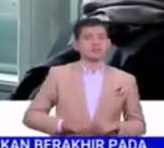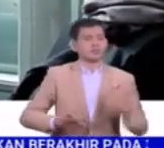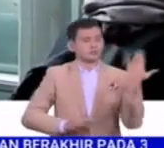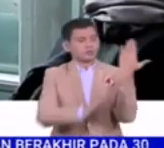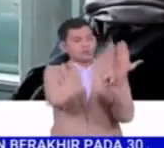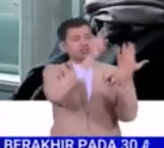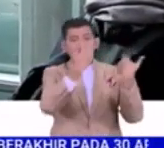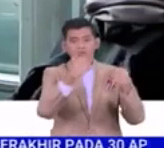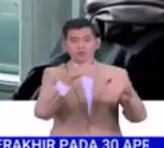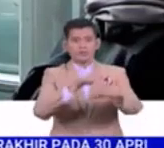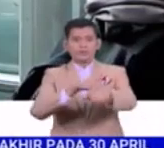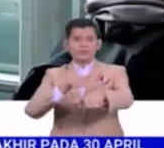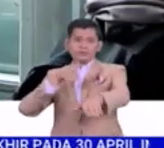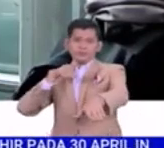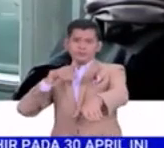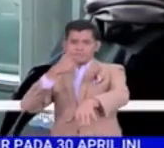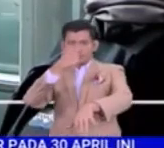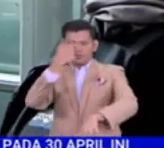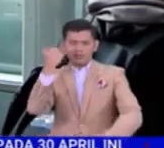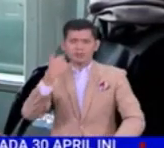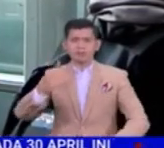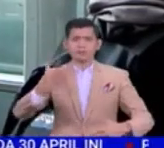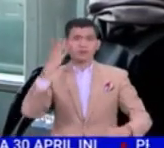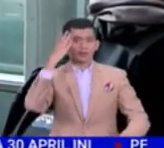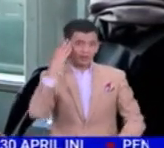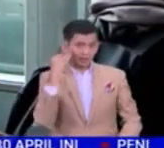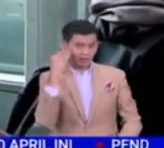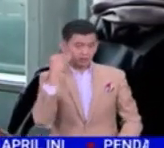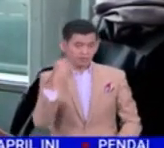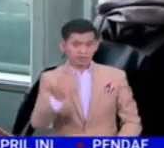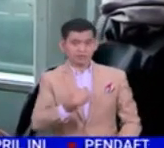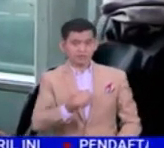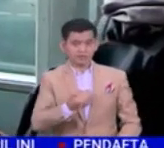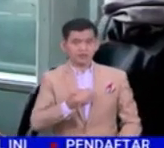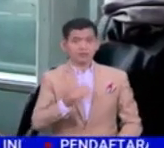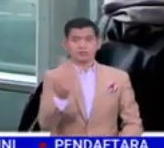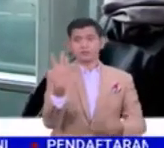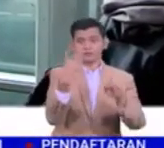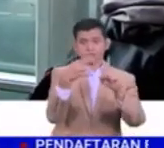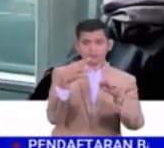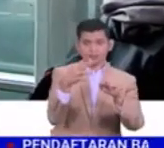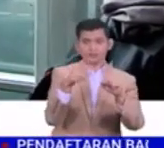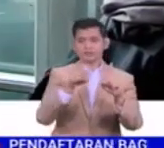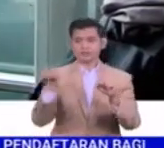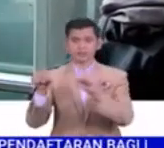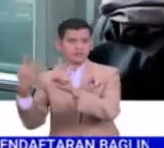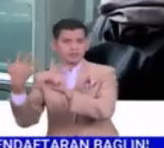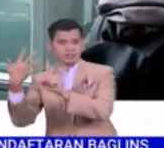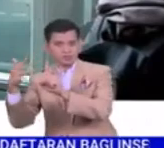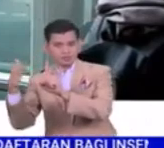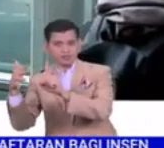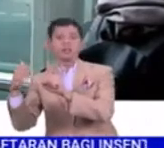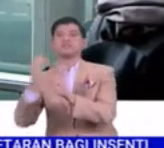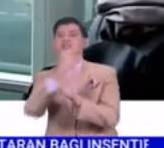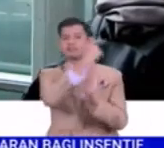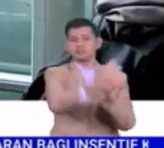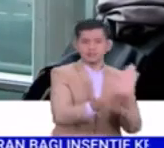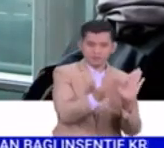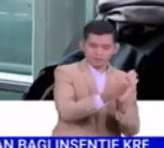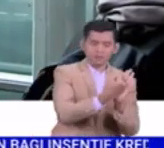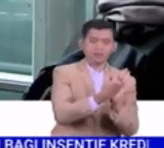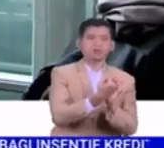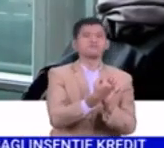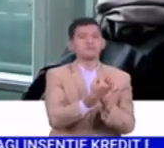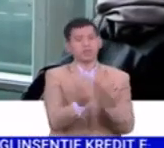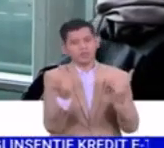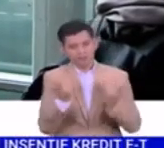dah start jam. Sebab last few years 14 jam, so 15 jam. So tahun ni kita orang decide untuk naik ETS lah. So